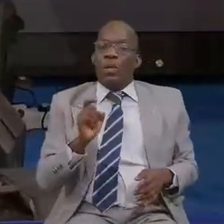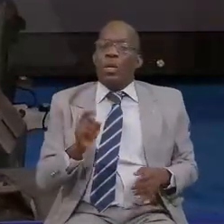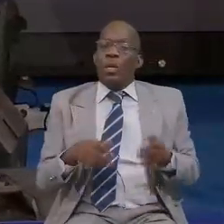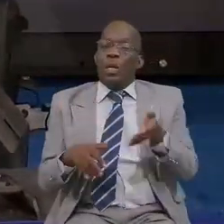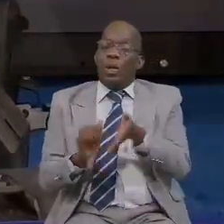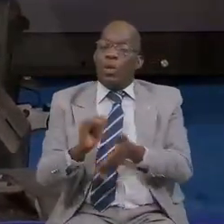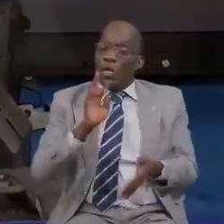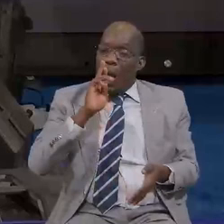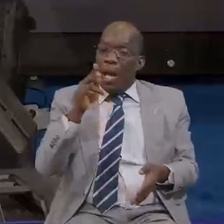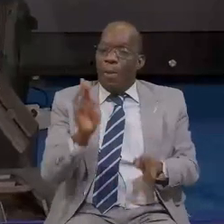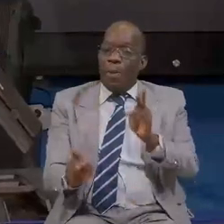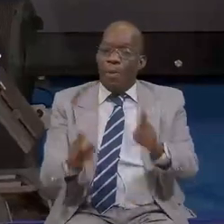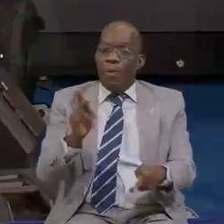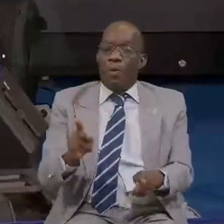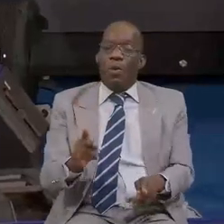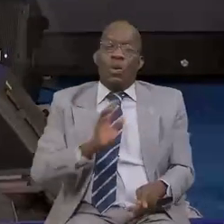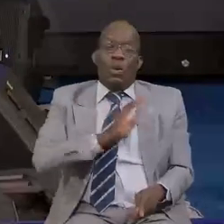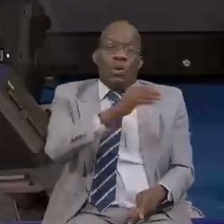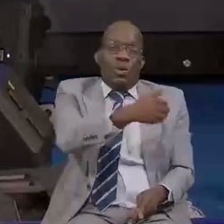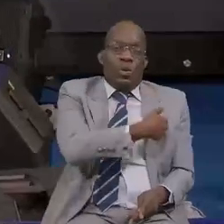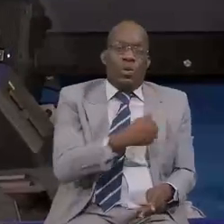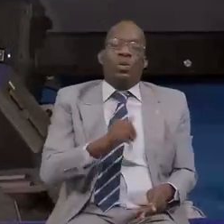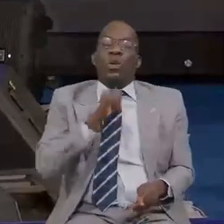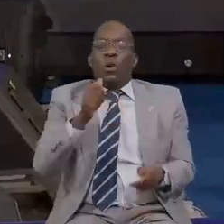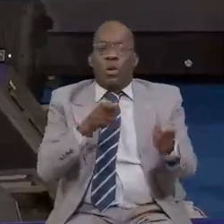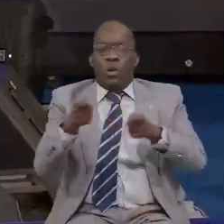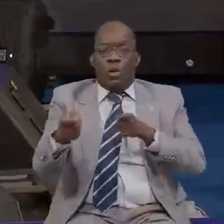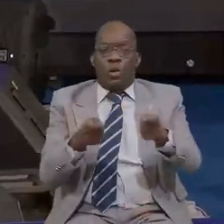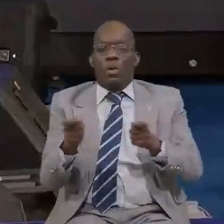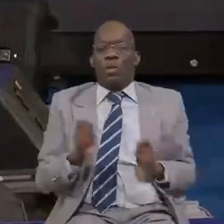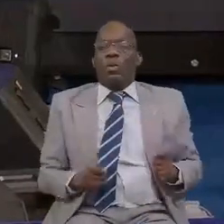âmes indomptées, sans contrôle.